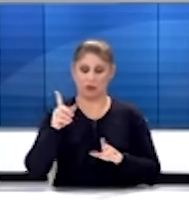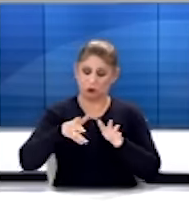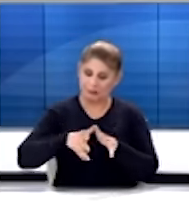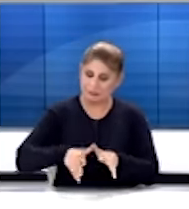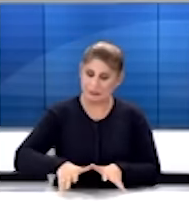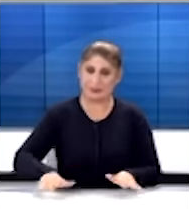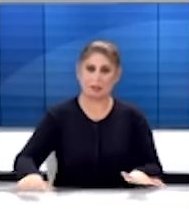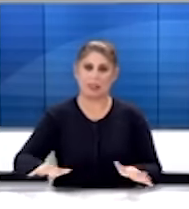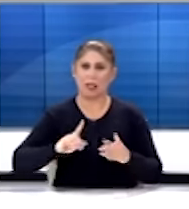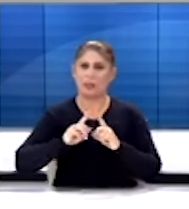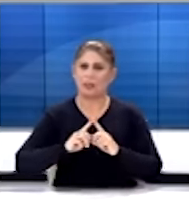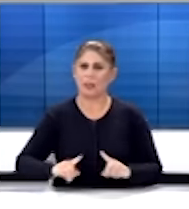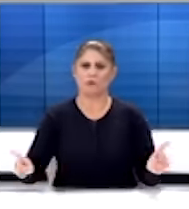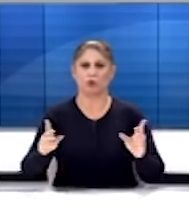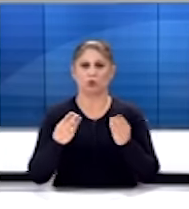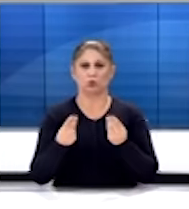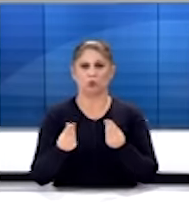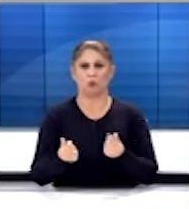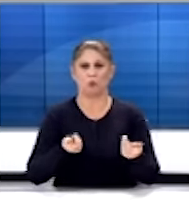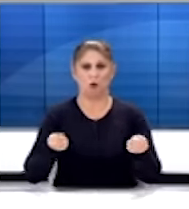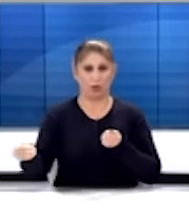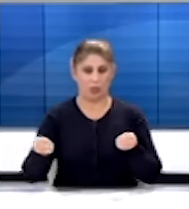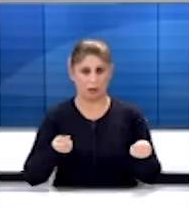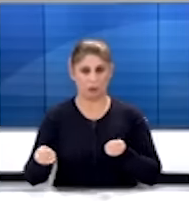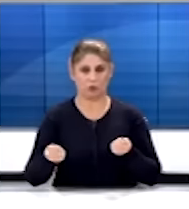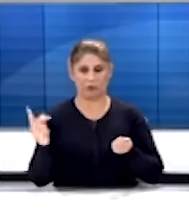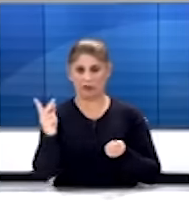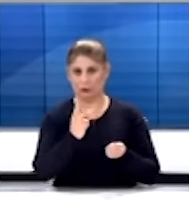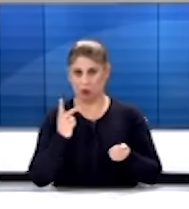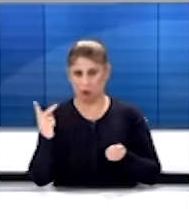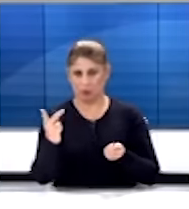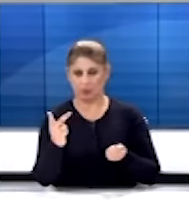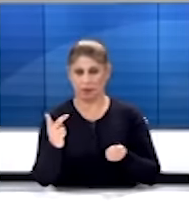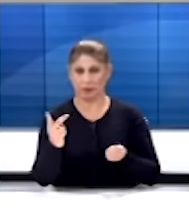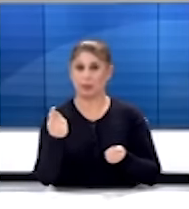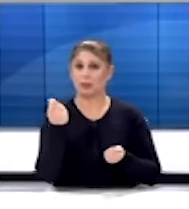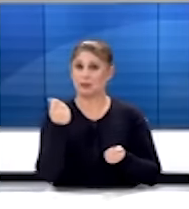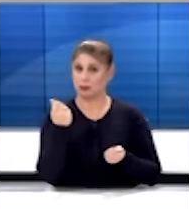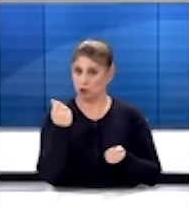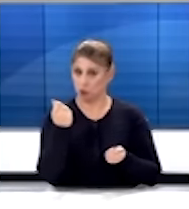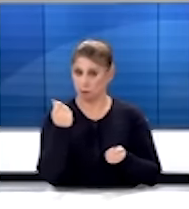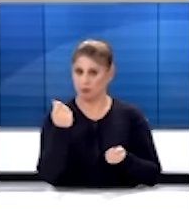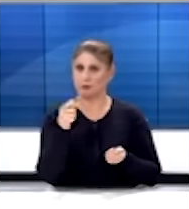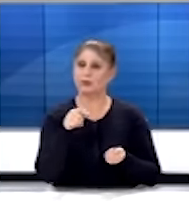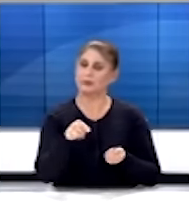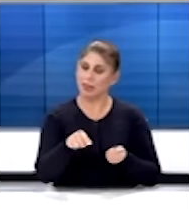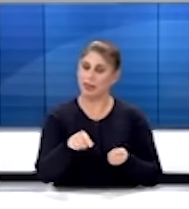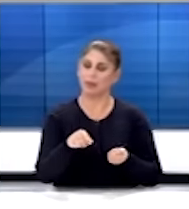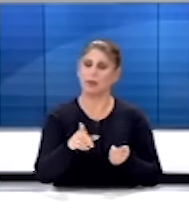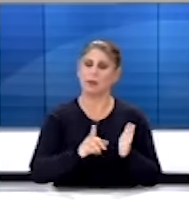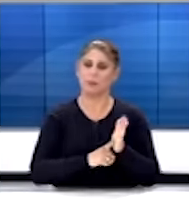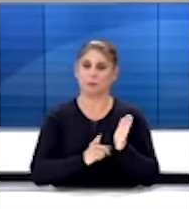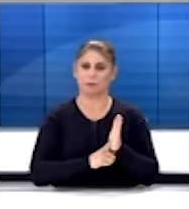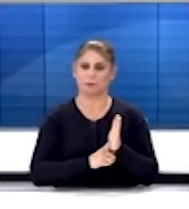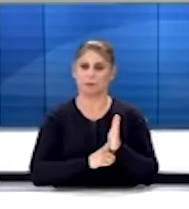ριζικά διαφορετικού τρόπου οργάνωσης της κοινωνίας μας, της οικονομίας, και εκεί